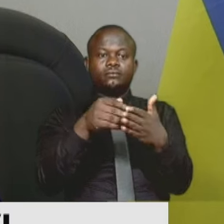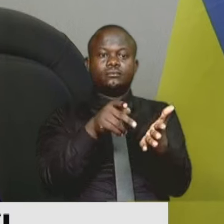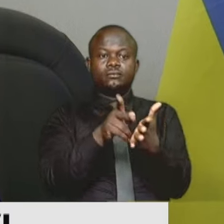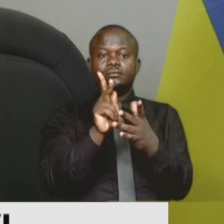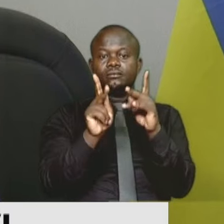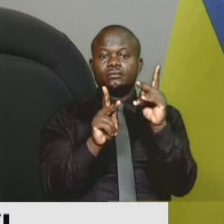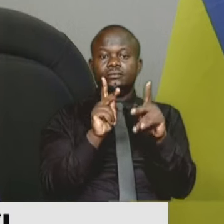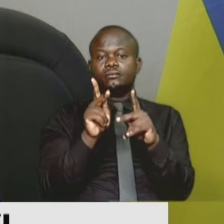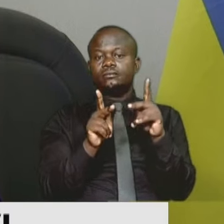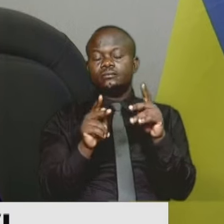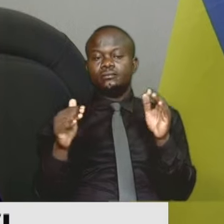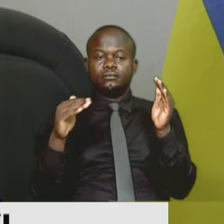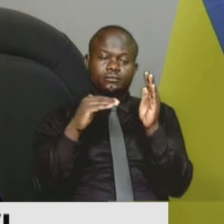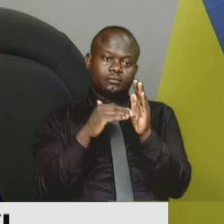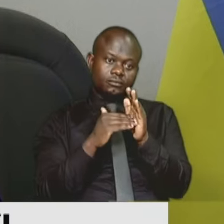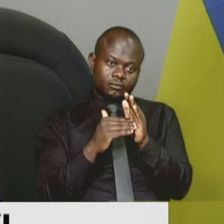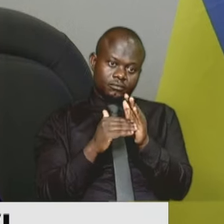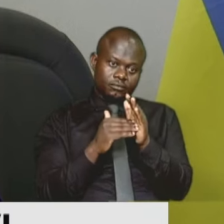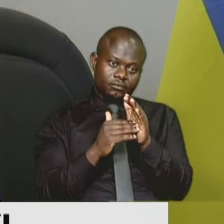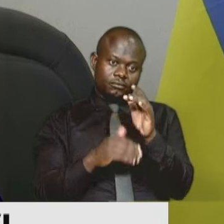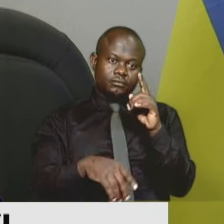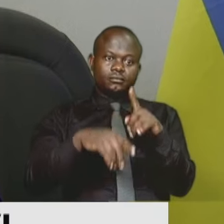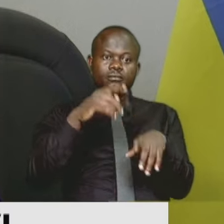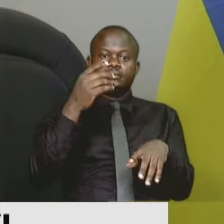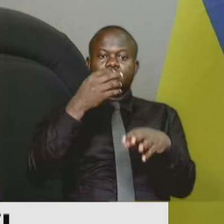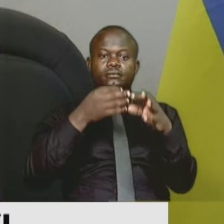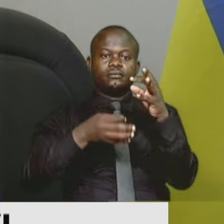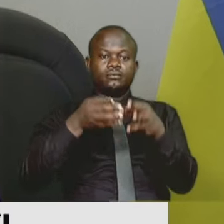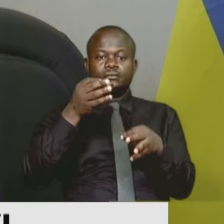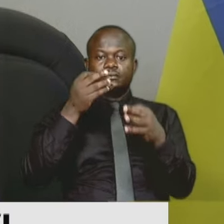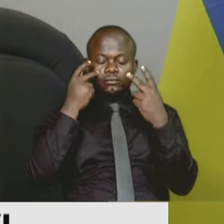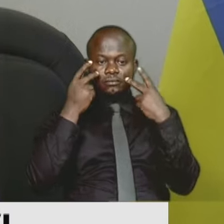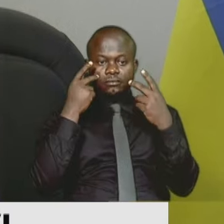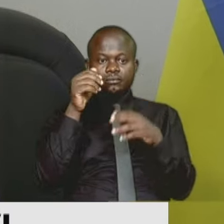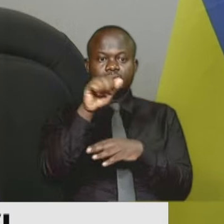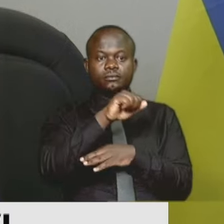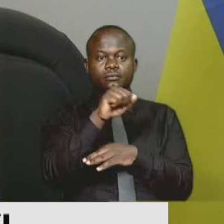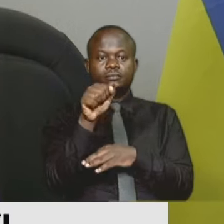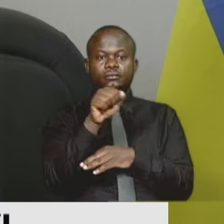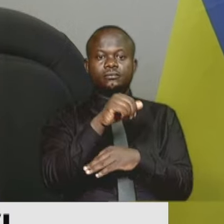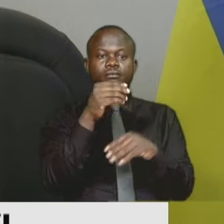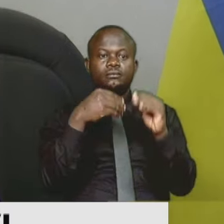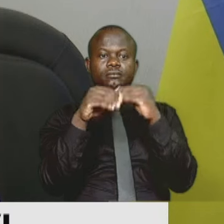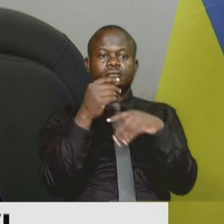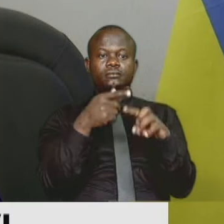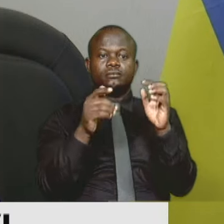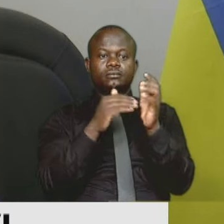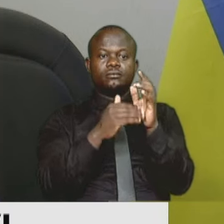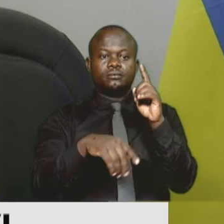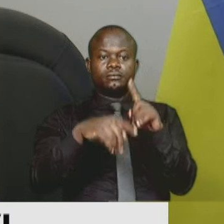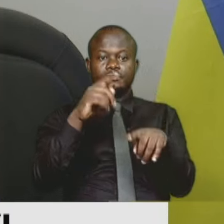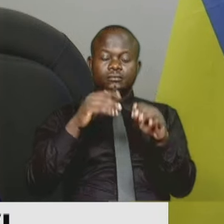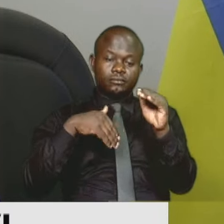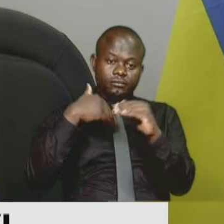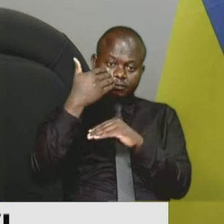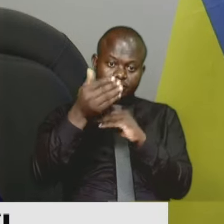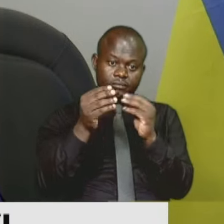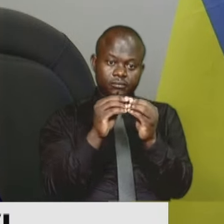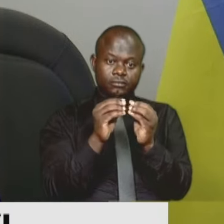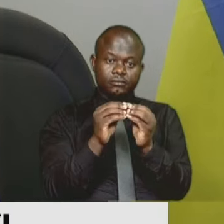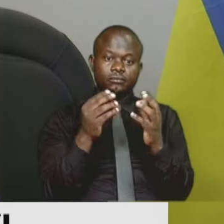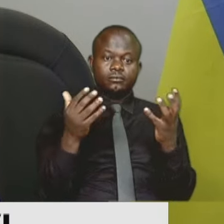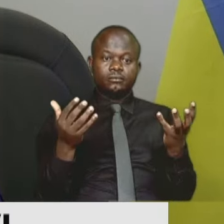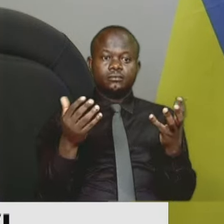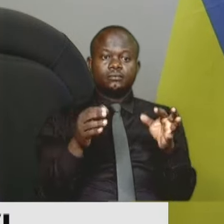abaturage. N'umuturage wari watsinze urubanza asanga imodoka ya Rwanda Revenue yaragurishije kandi yatsinze, hanyuma tubumvikanisha